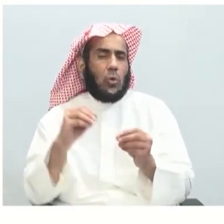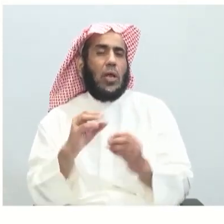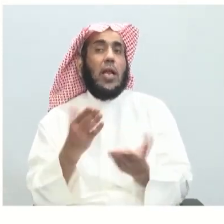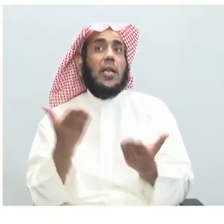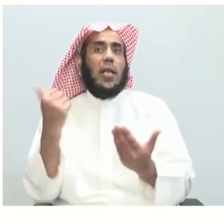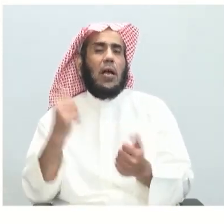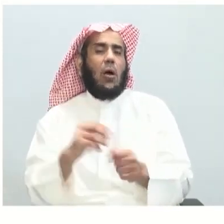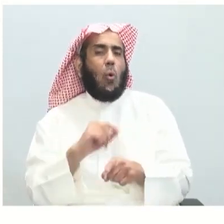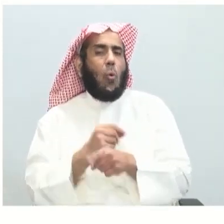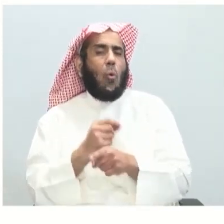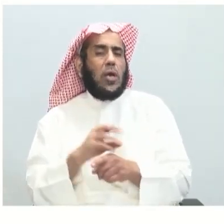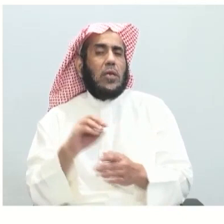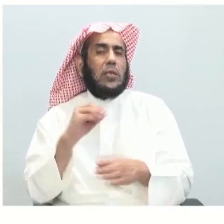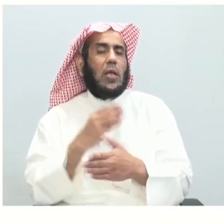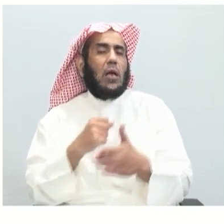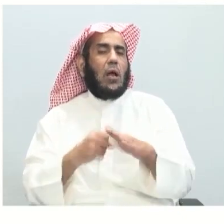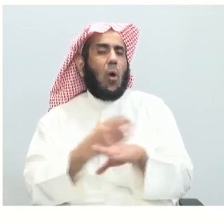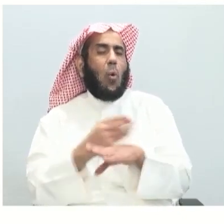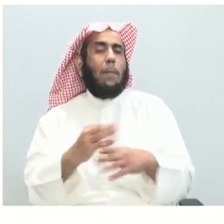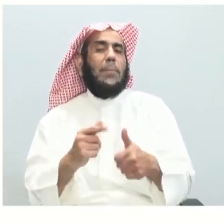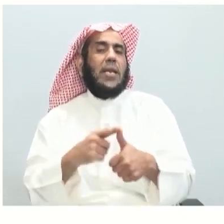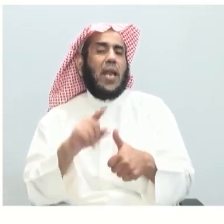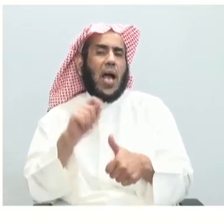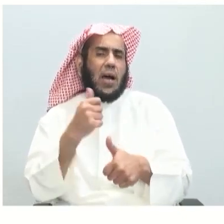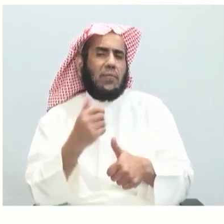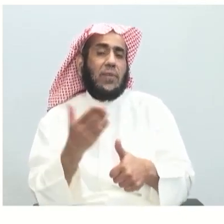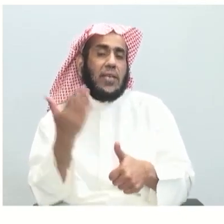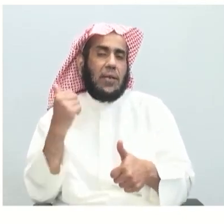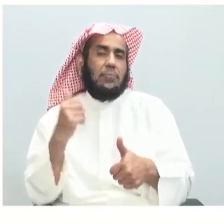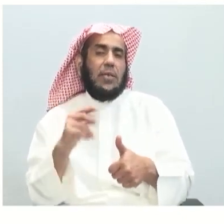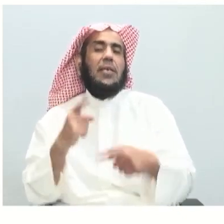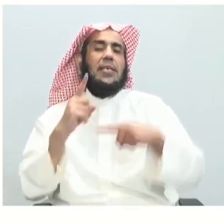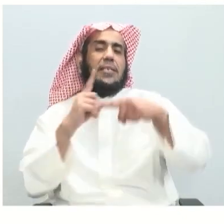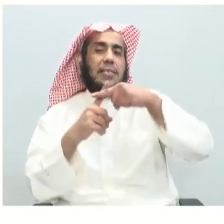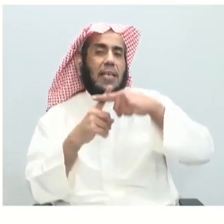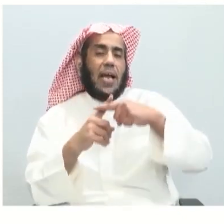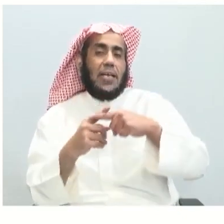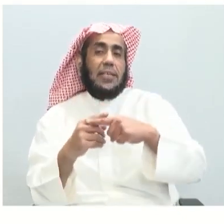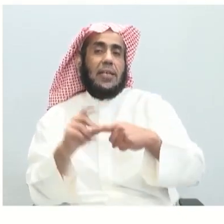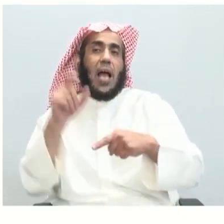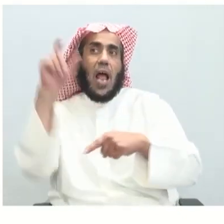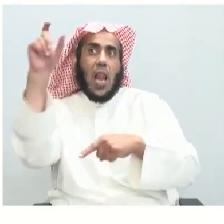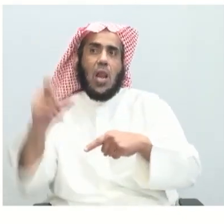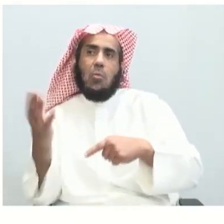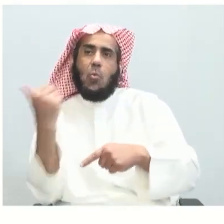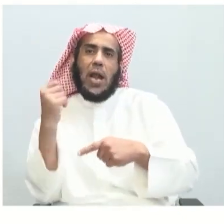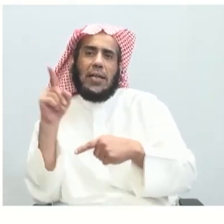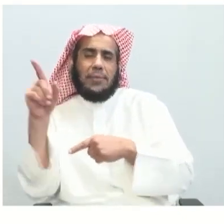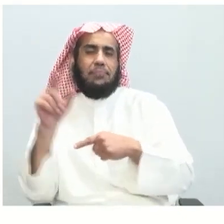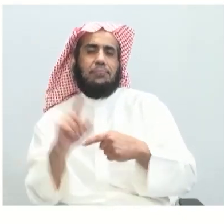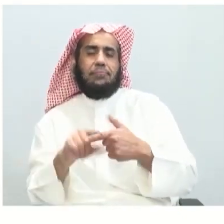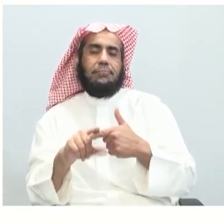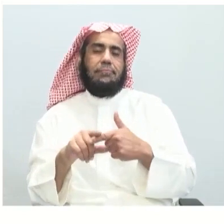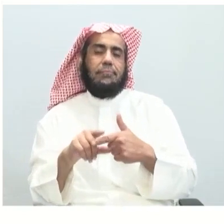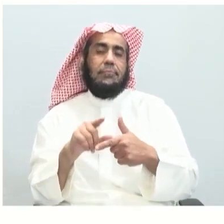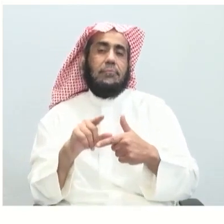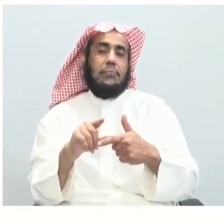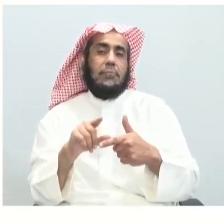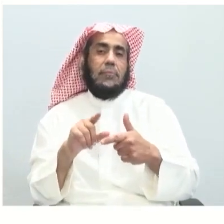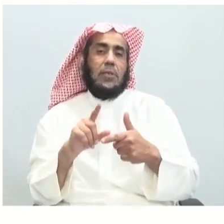النداء وعرفت ان يتكون اسلوب النداء من حرف النداء زائد المنادى حرف النداء زائد المنادى